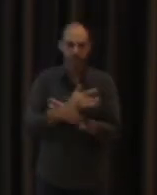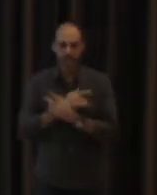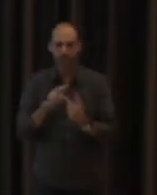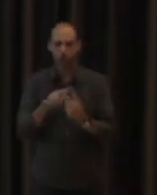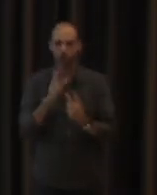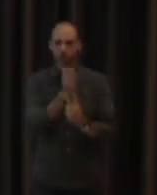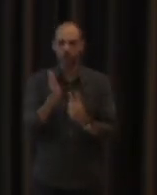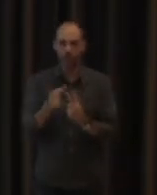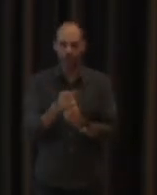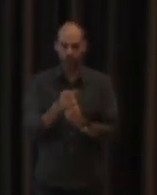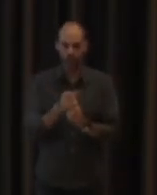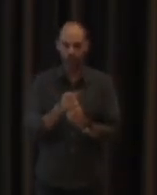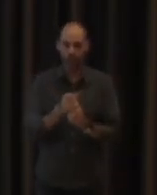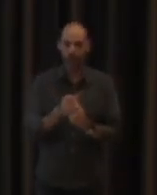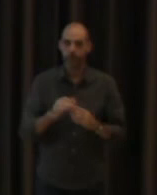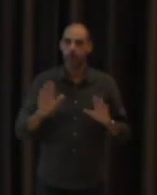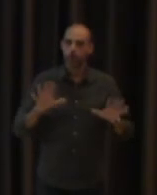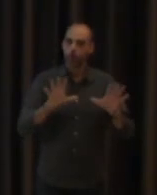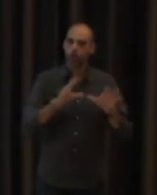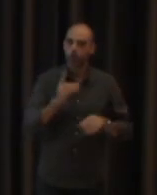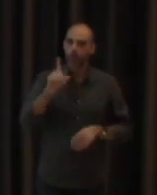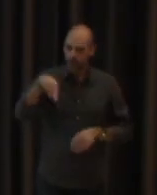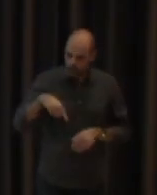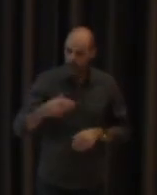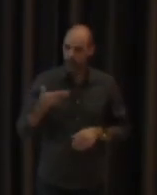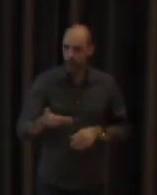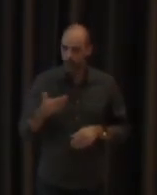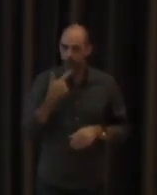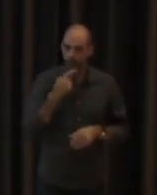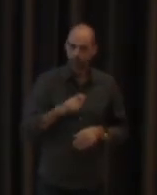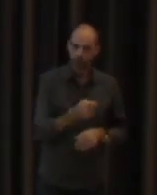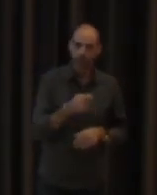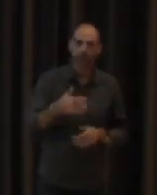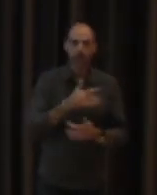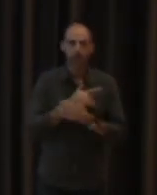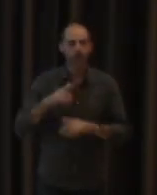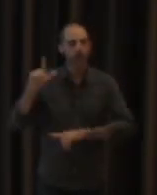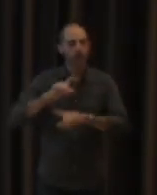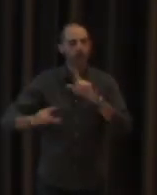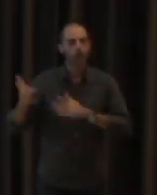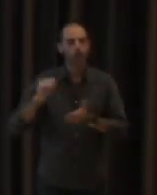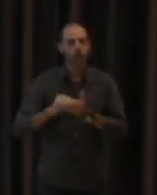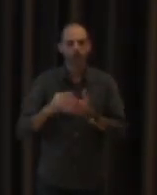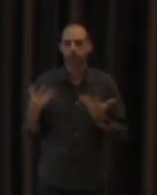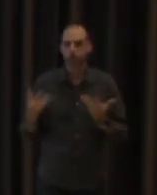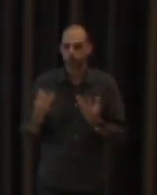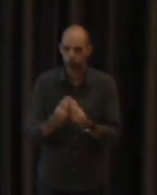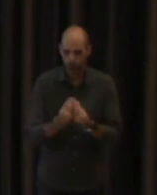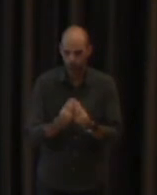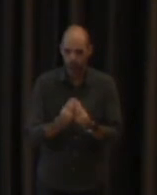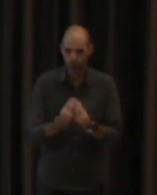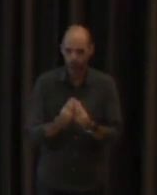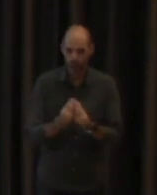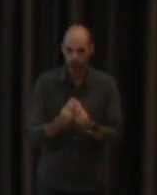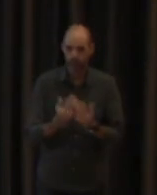podem dir el que tenim a 10D. L'en Pere i la Maria viatgen sovint junts. Ara